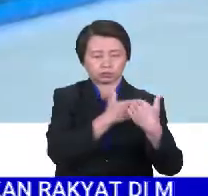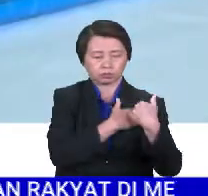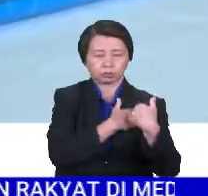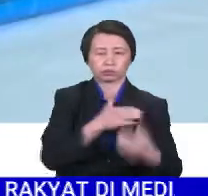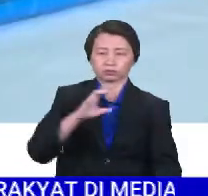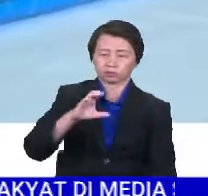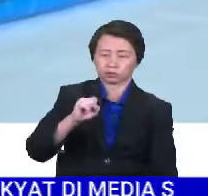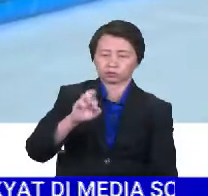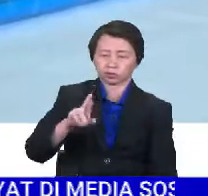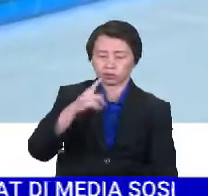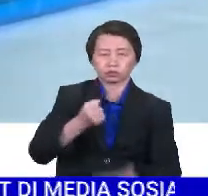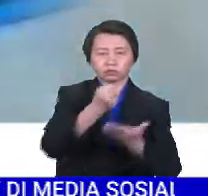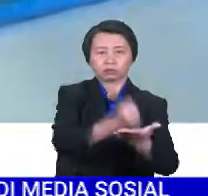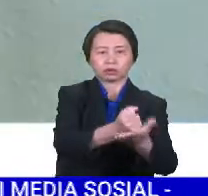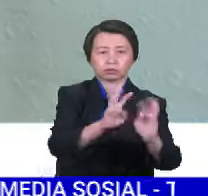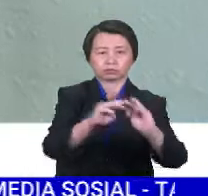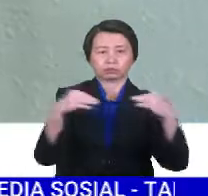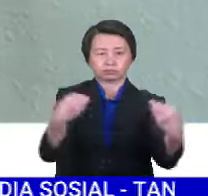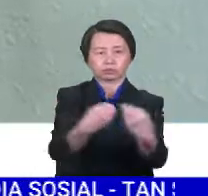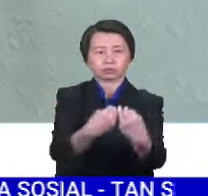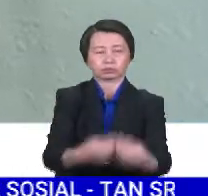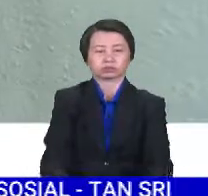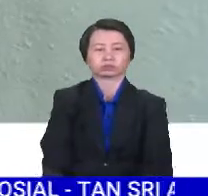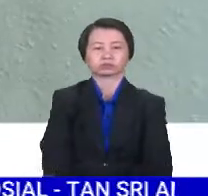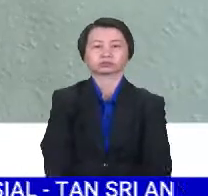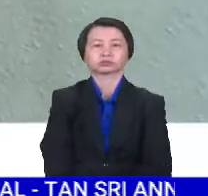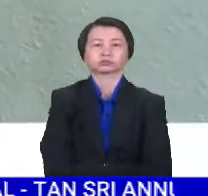korporat bagi membantu masyarakat.